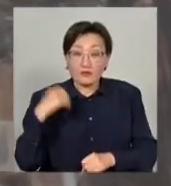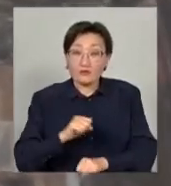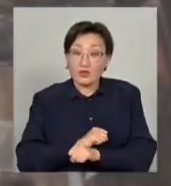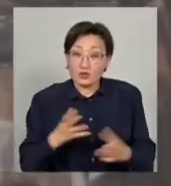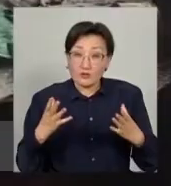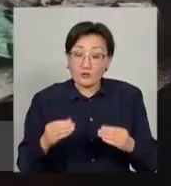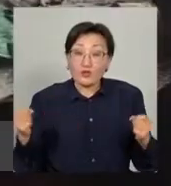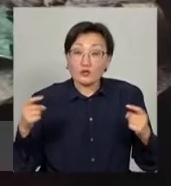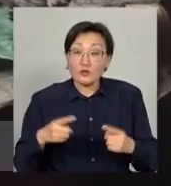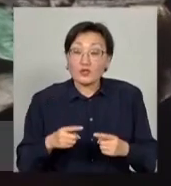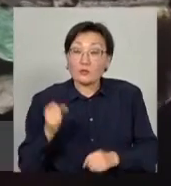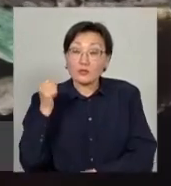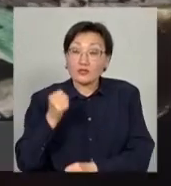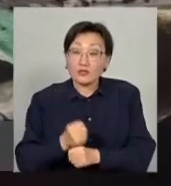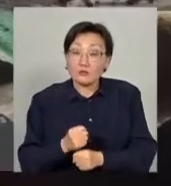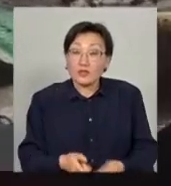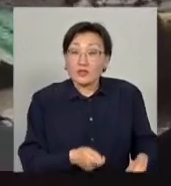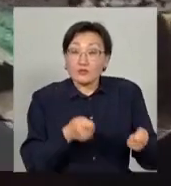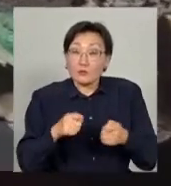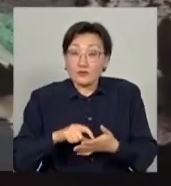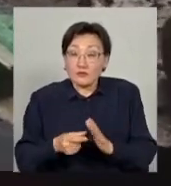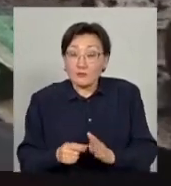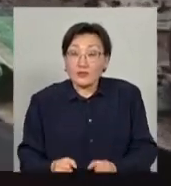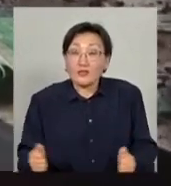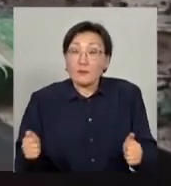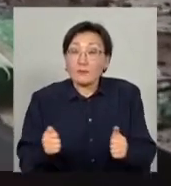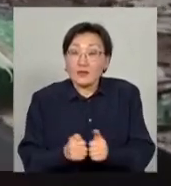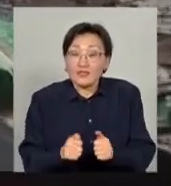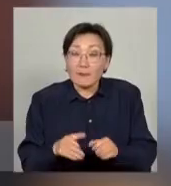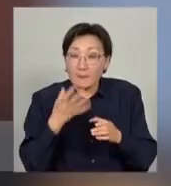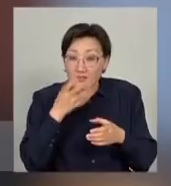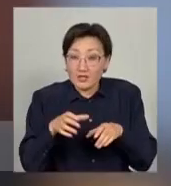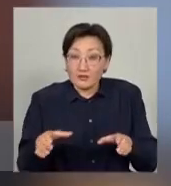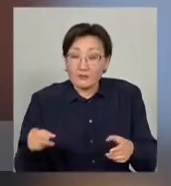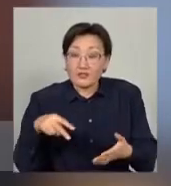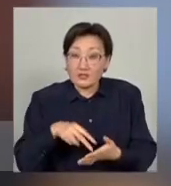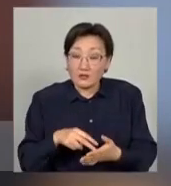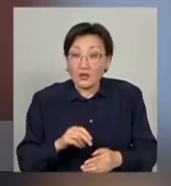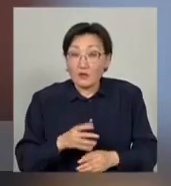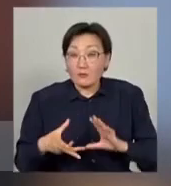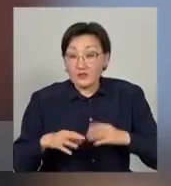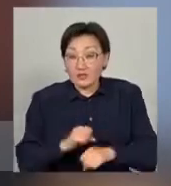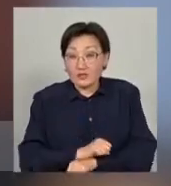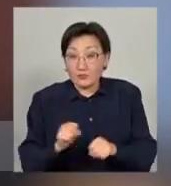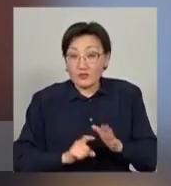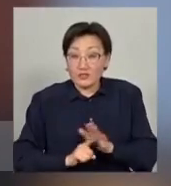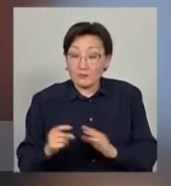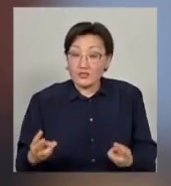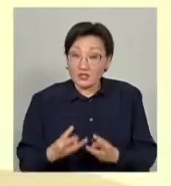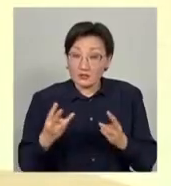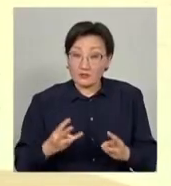выходные. Выяснилось, что работник занес его в помещение и поставил рядом с батареей. В результате взрыва на АЗС начался